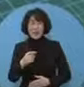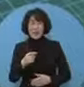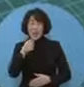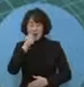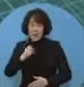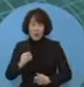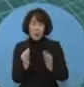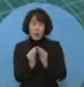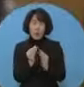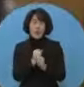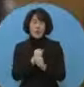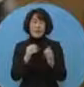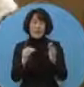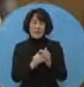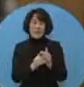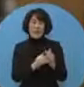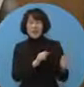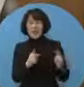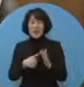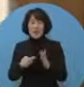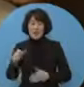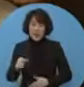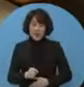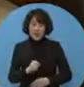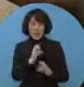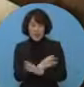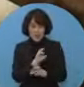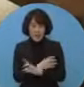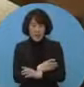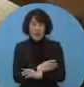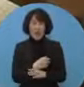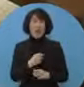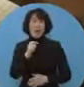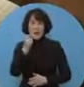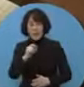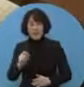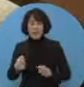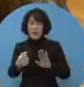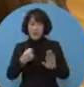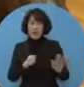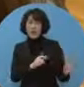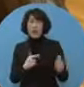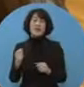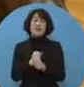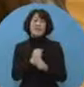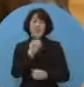완성됐습니다. 각종 장비를 가지고 나무 장난감을 비롯한 문구류, 가구까지 만들 수